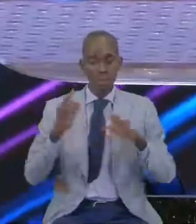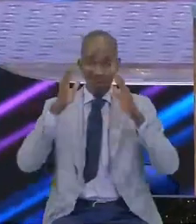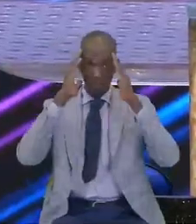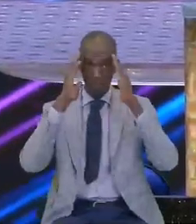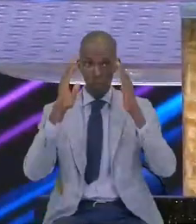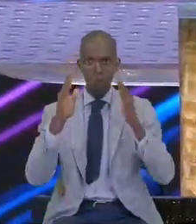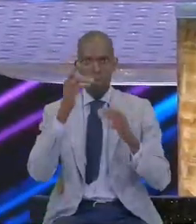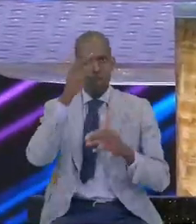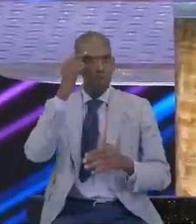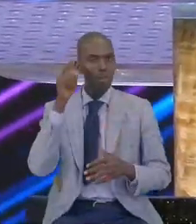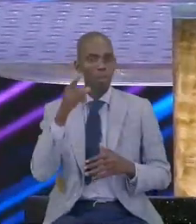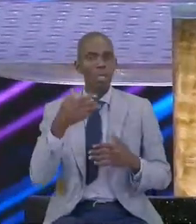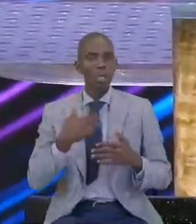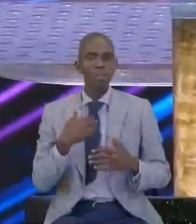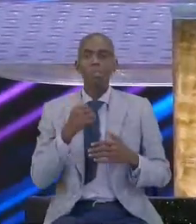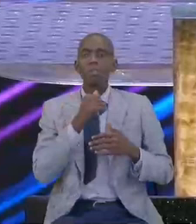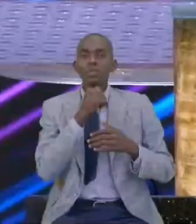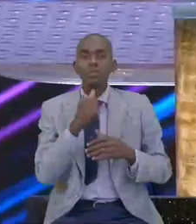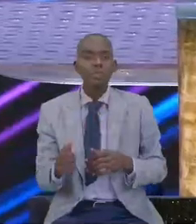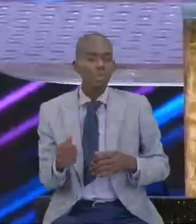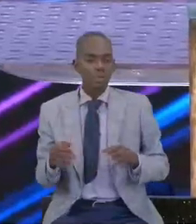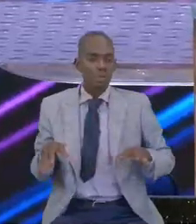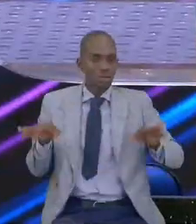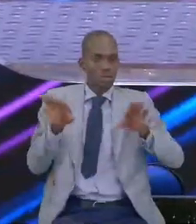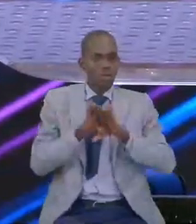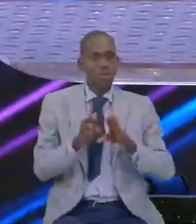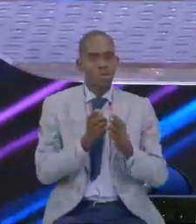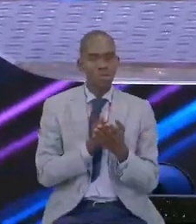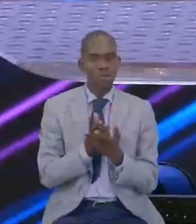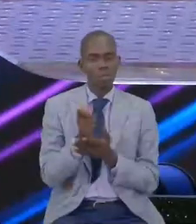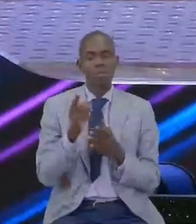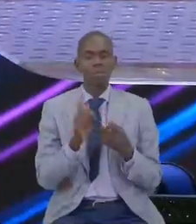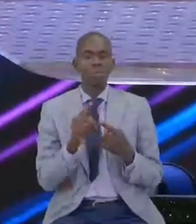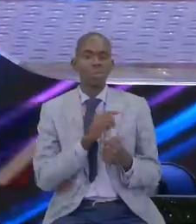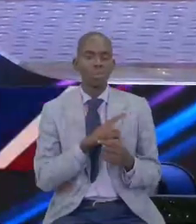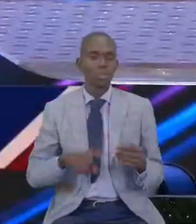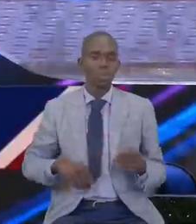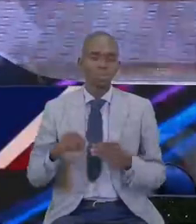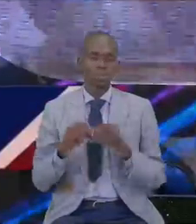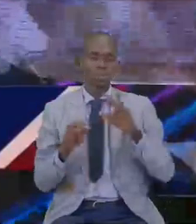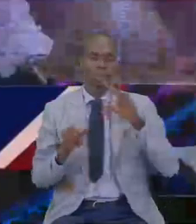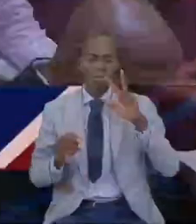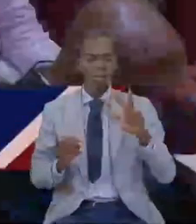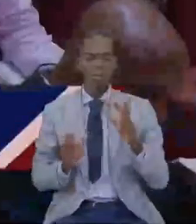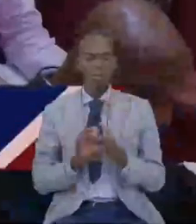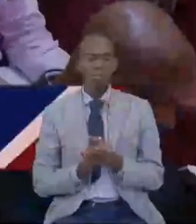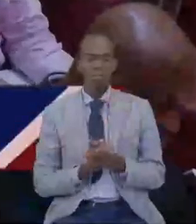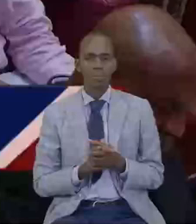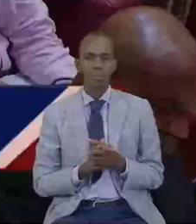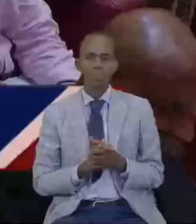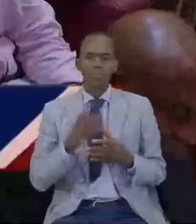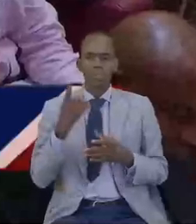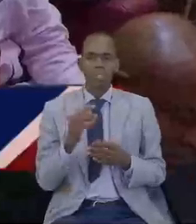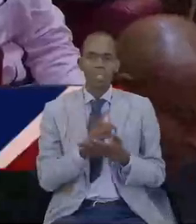avait une loyauté non confinée au Seigneur. Troisièmement, c'est la faveur divine de notre Seigneur singulier.